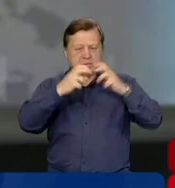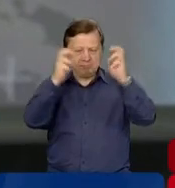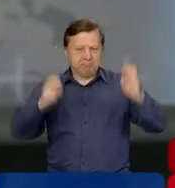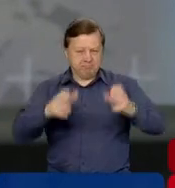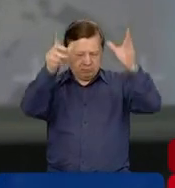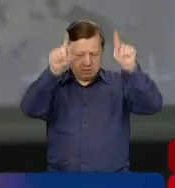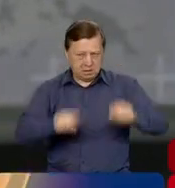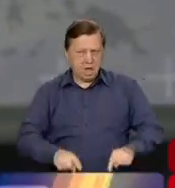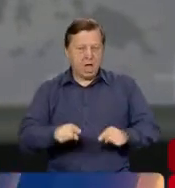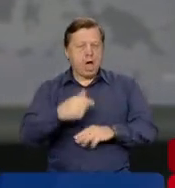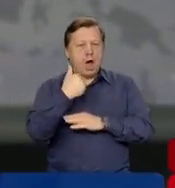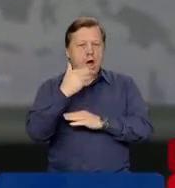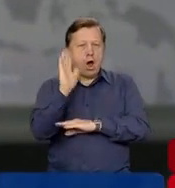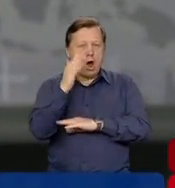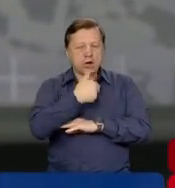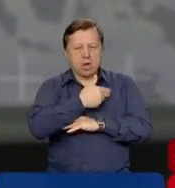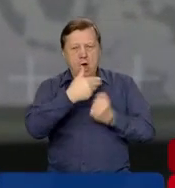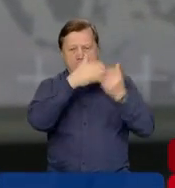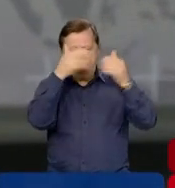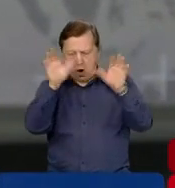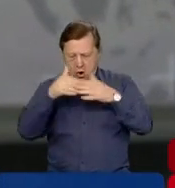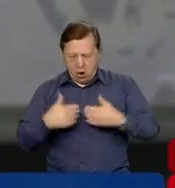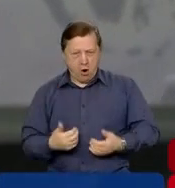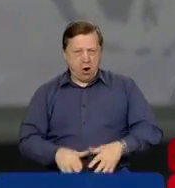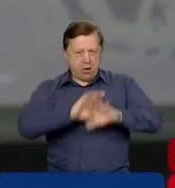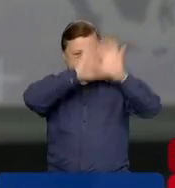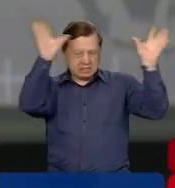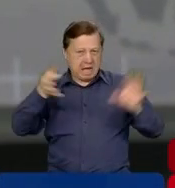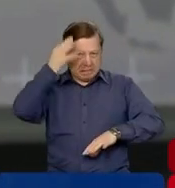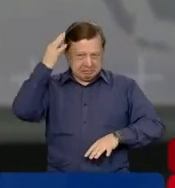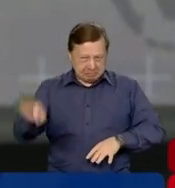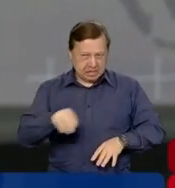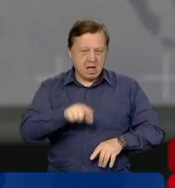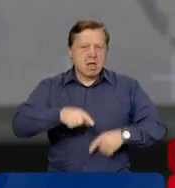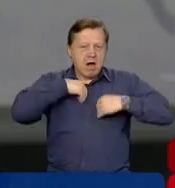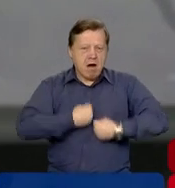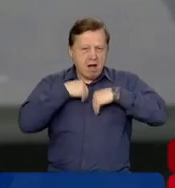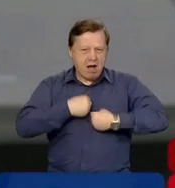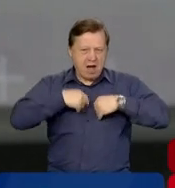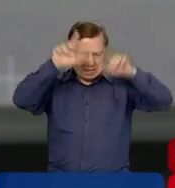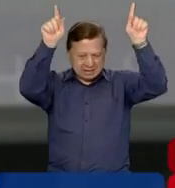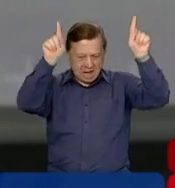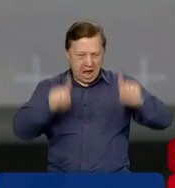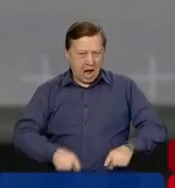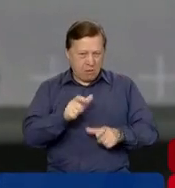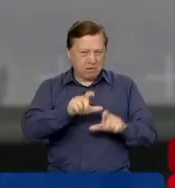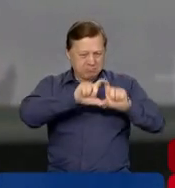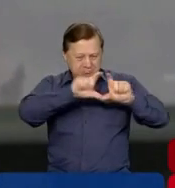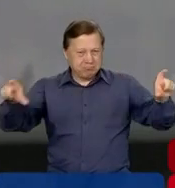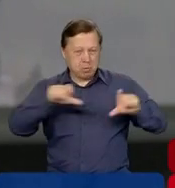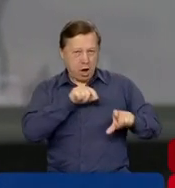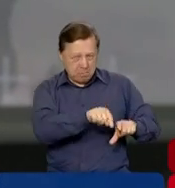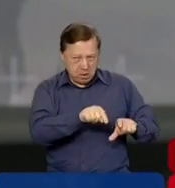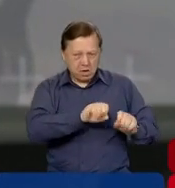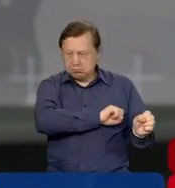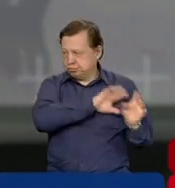kaszlące pootwierałyby okna i wszystkie w jakiś zbiorowy sposób w jednym miejscu kaszlały tak, aby ten kaszel, te